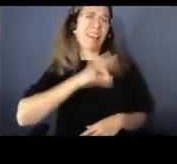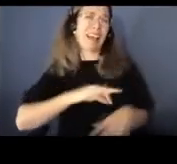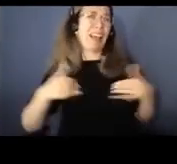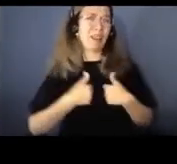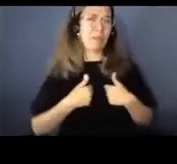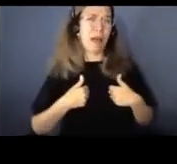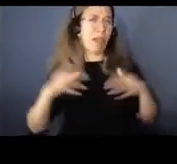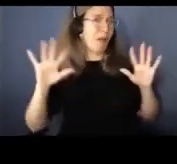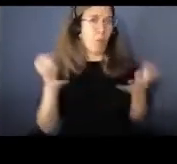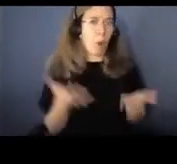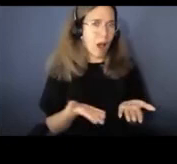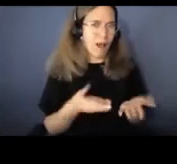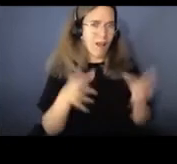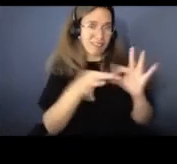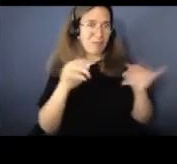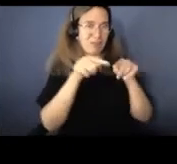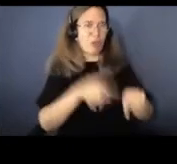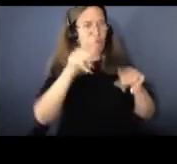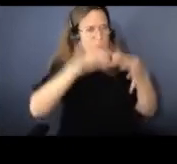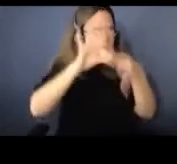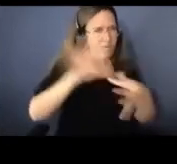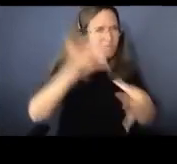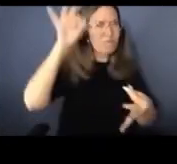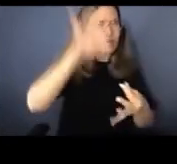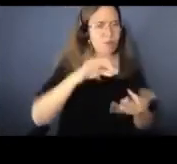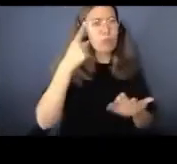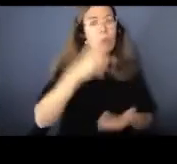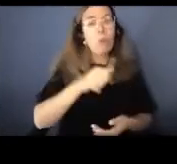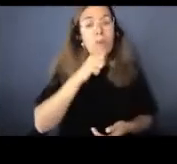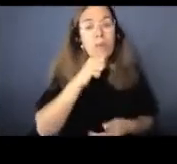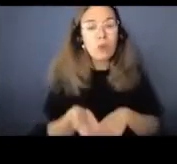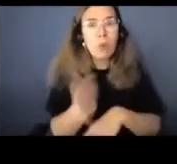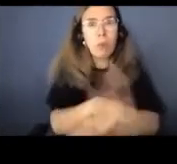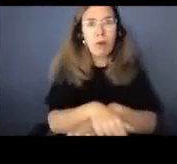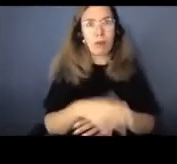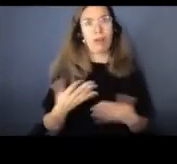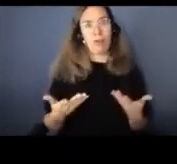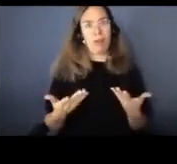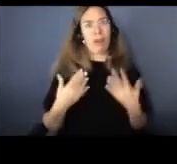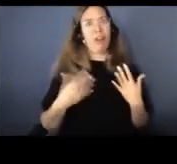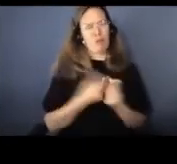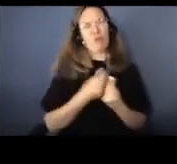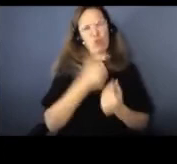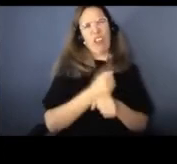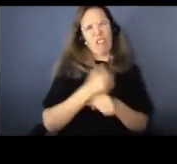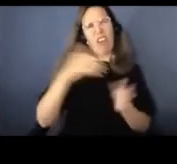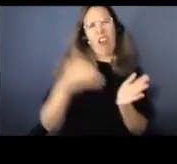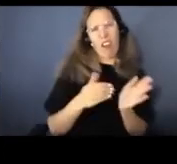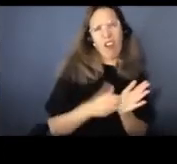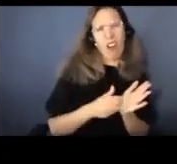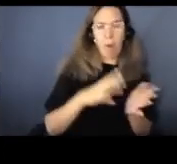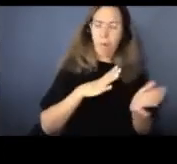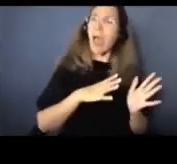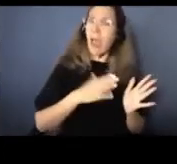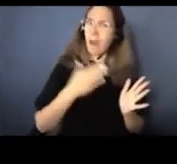au regard de la fin de sa vie. Donc, beaucoup de travail à faire ici, mais il y a vraiment une porte d'entrée, une